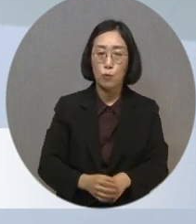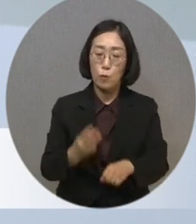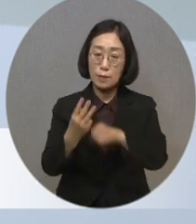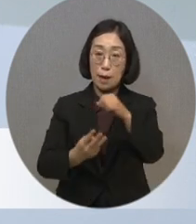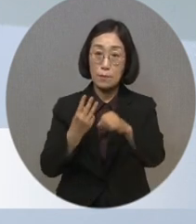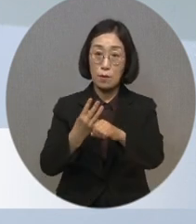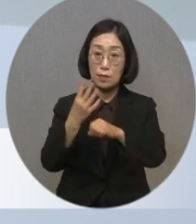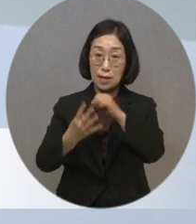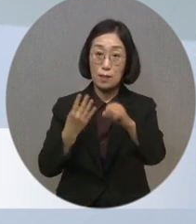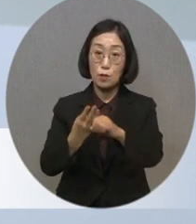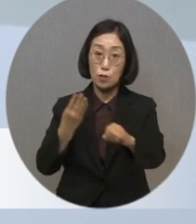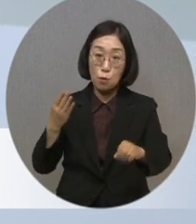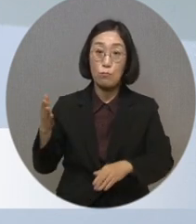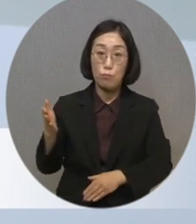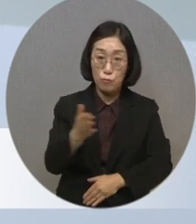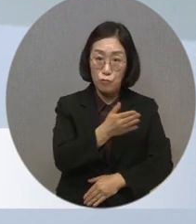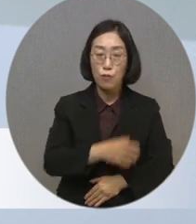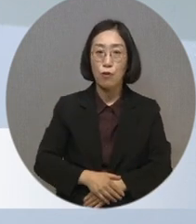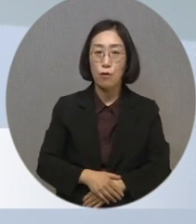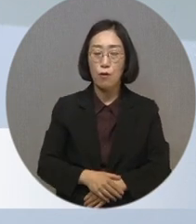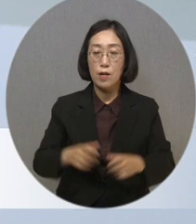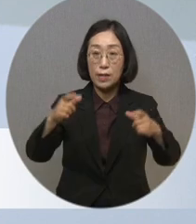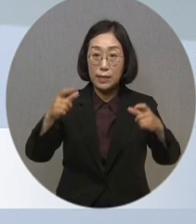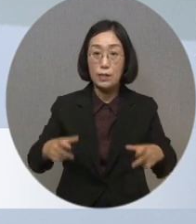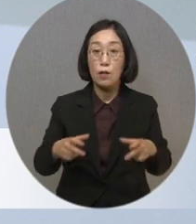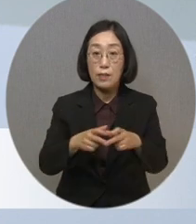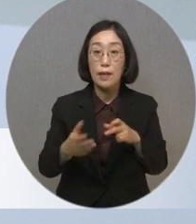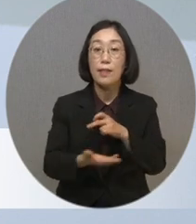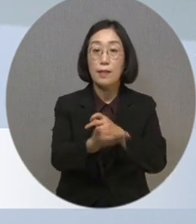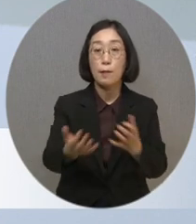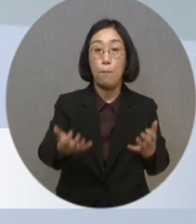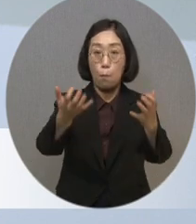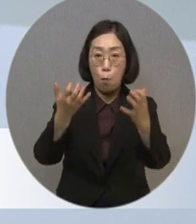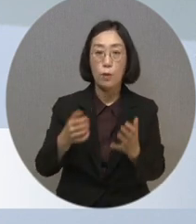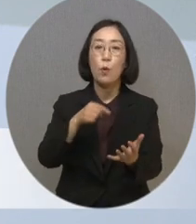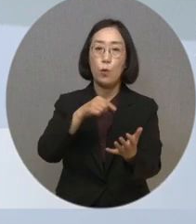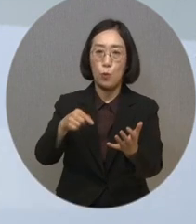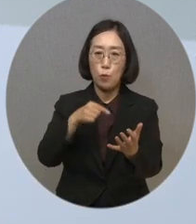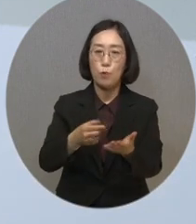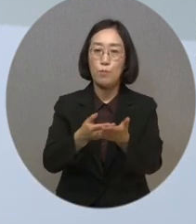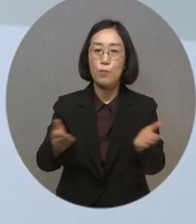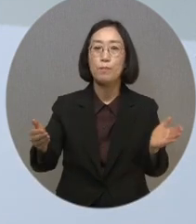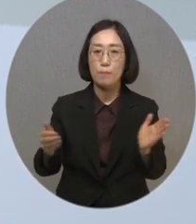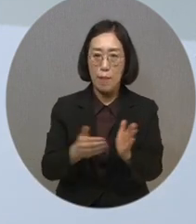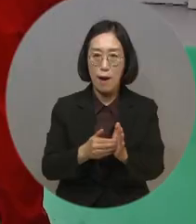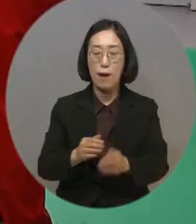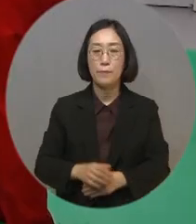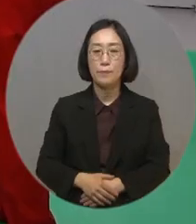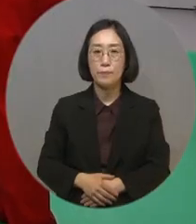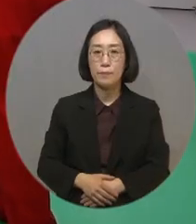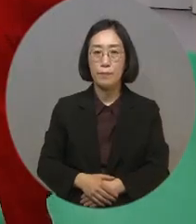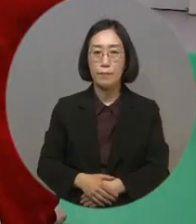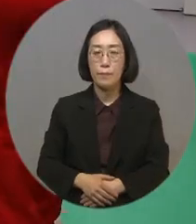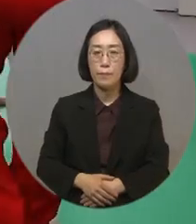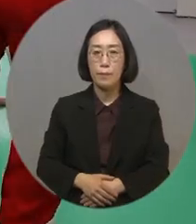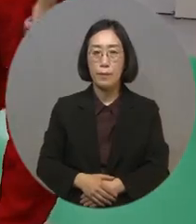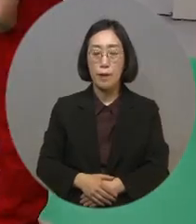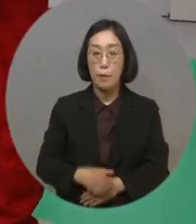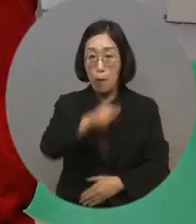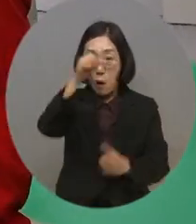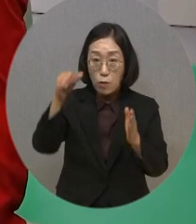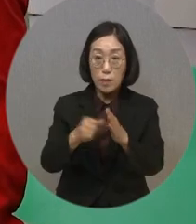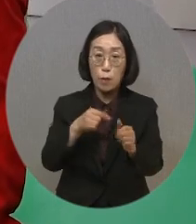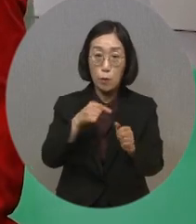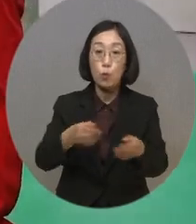전부터 어 이렇게 지역 장애인들을 위해서 교육을 하게 되었습니다네 순천팔마 장애인 평생